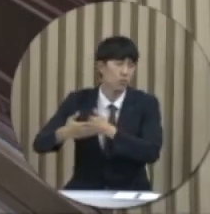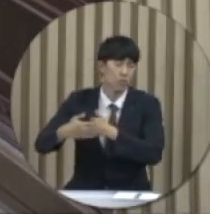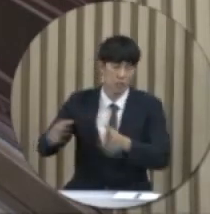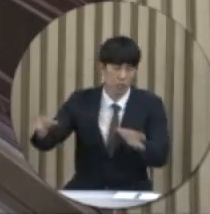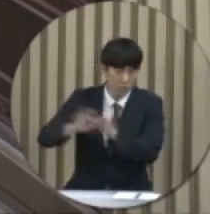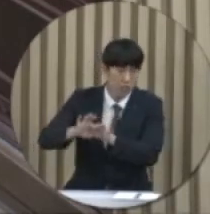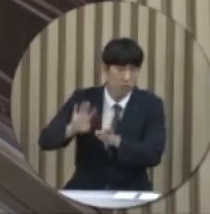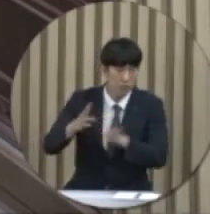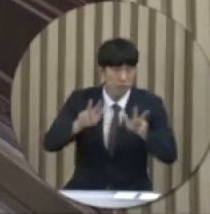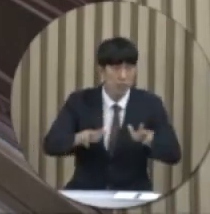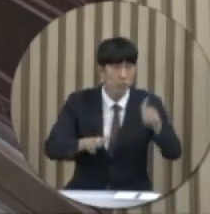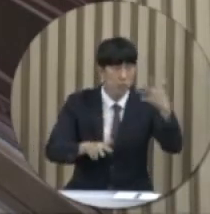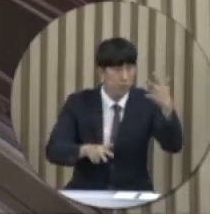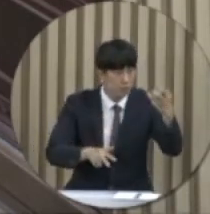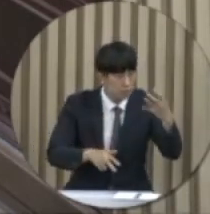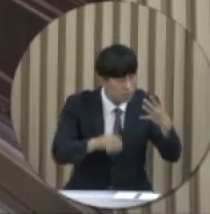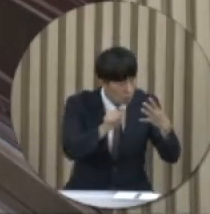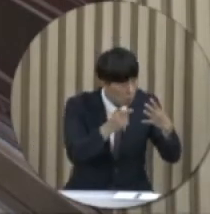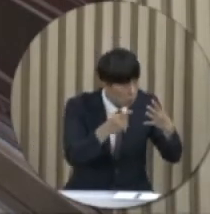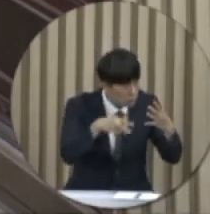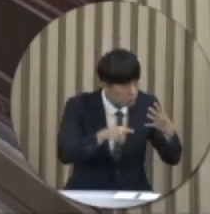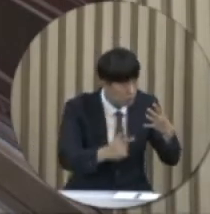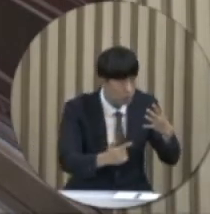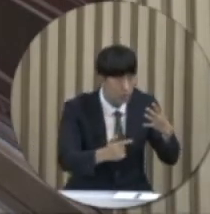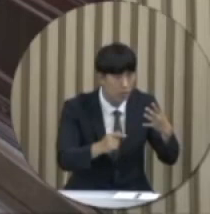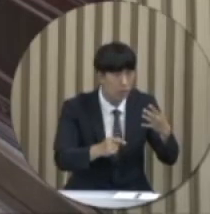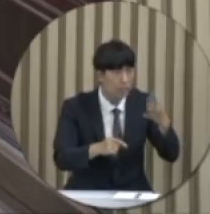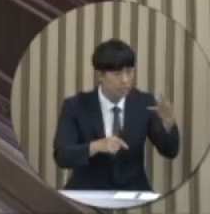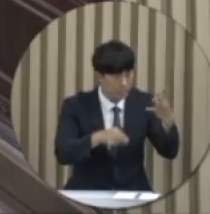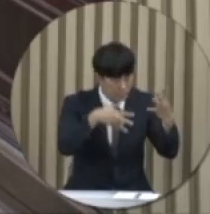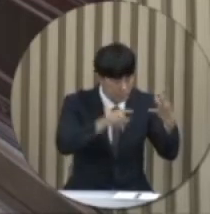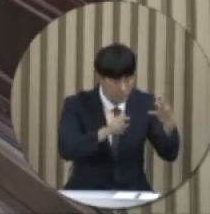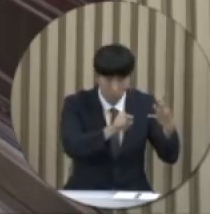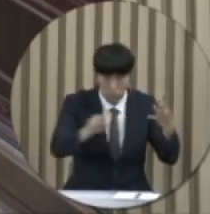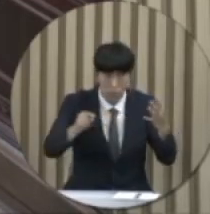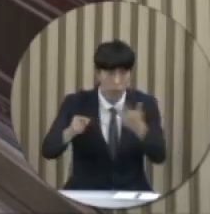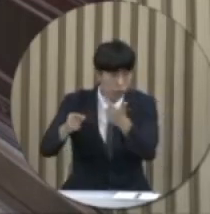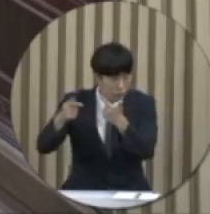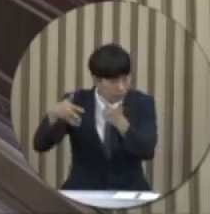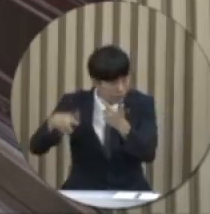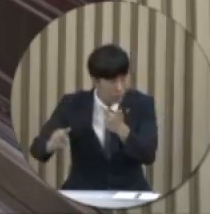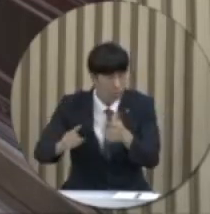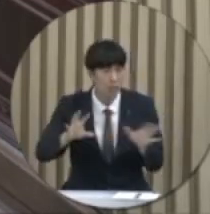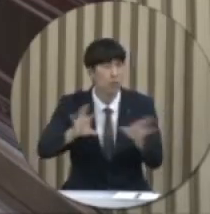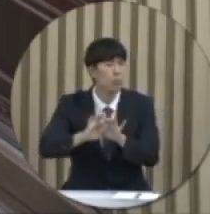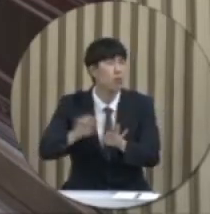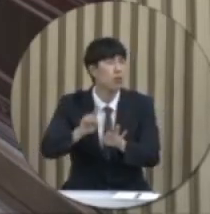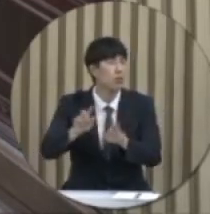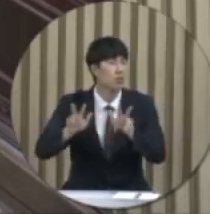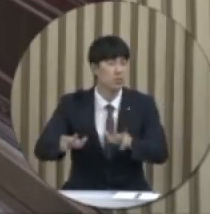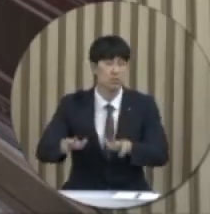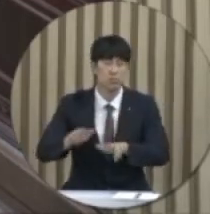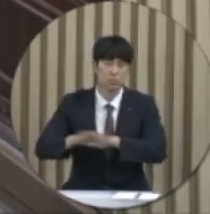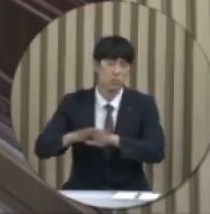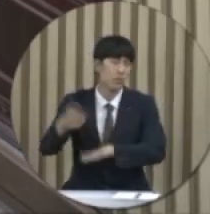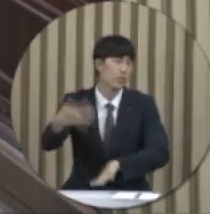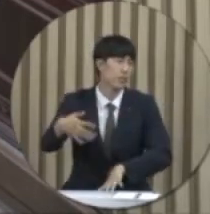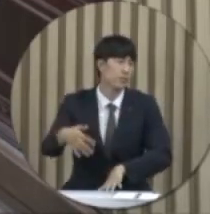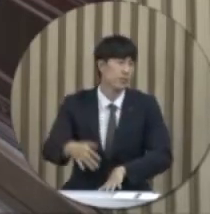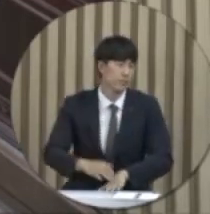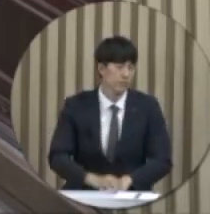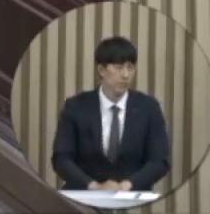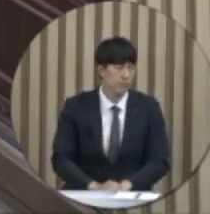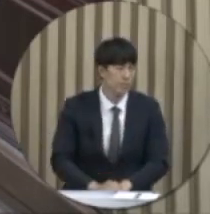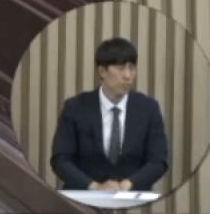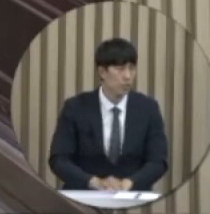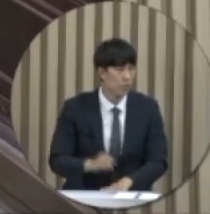지금 84호선 4차선에서 6차선 확장은 아직 인허가도 지금 받지 않은 상태입니다.